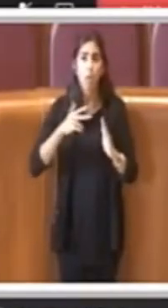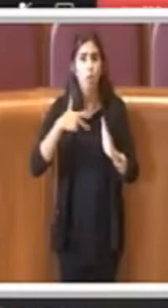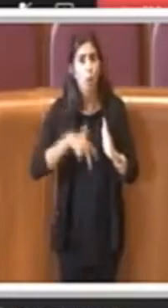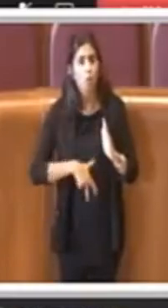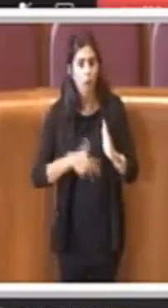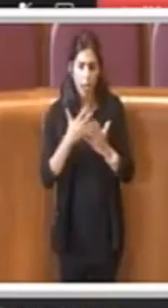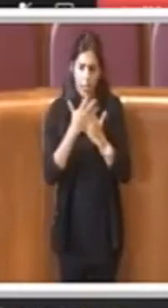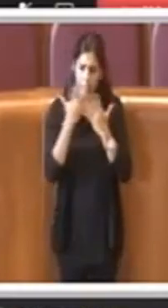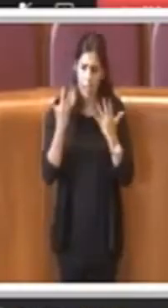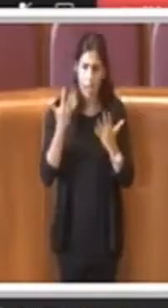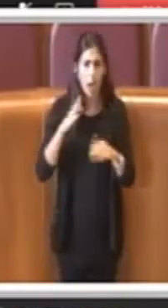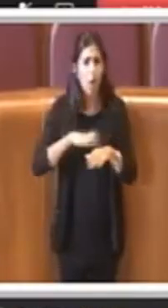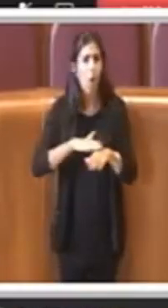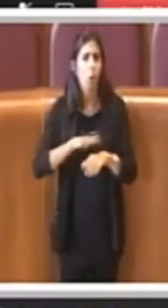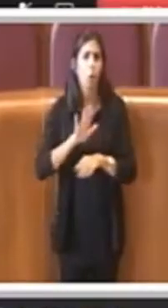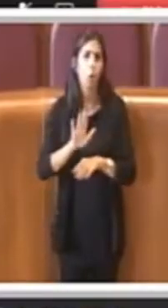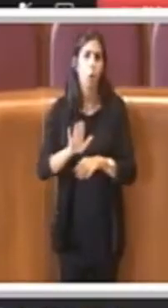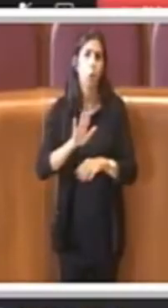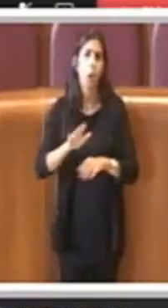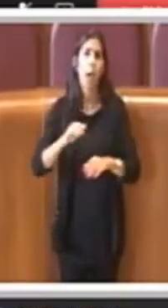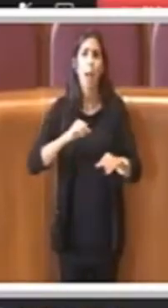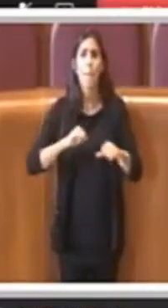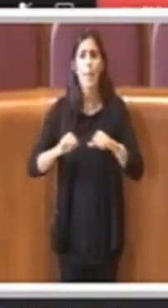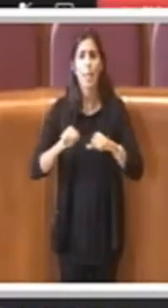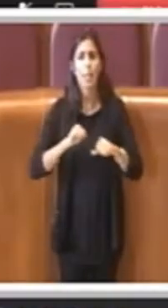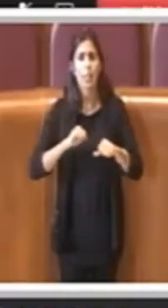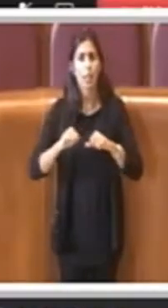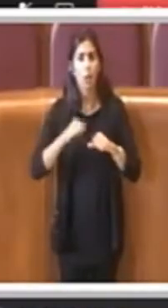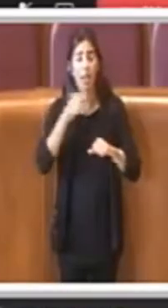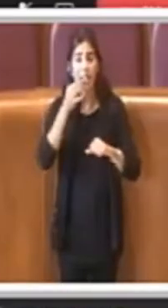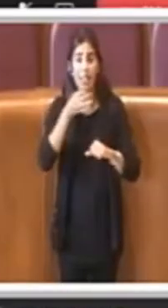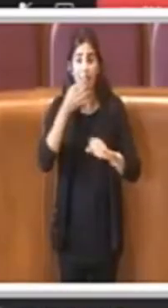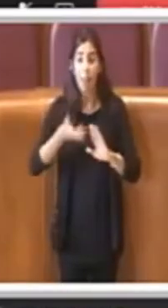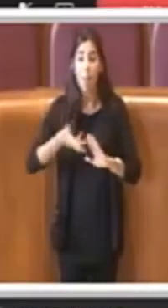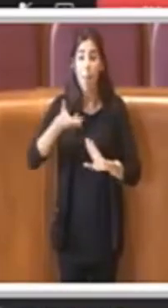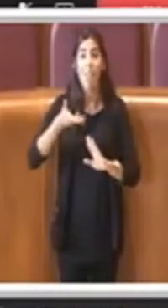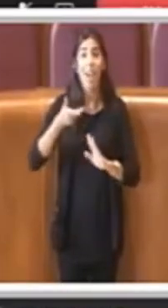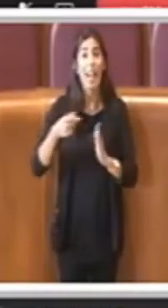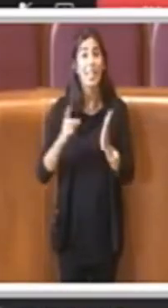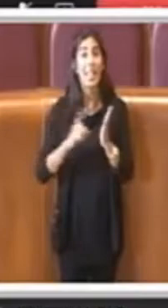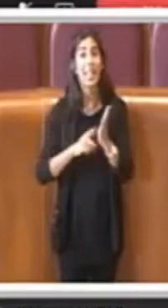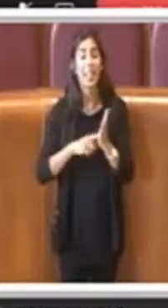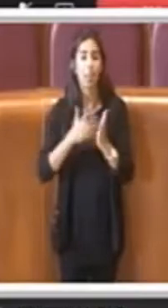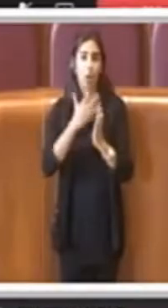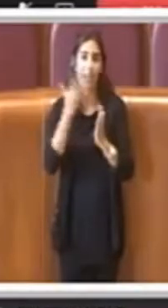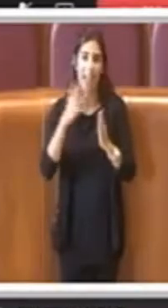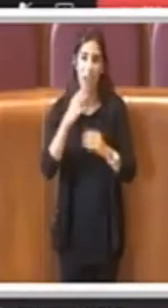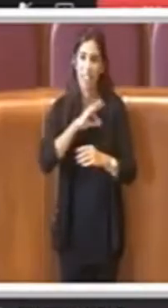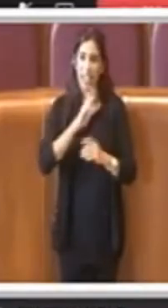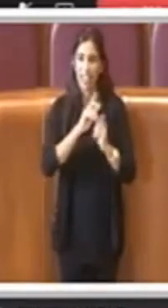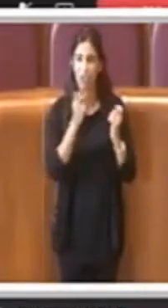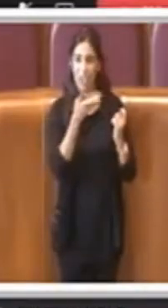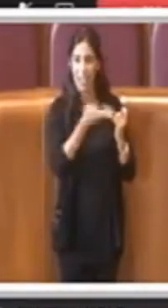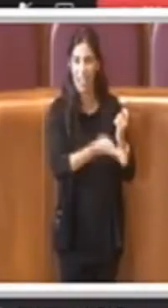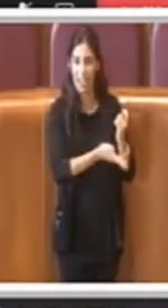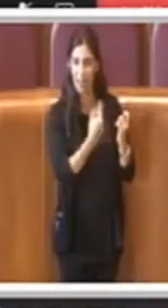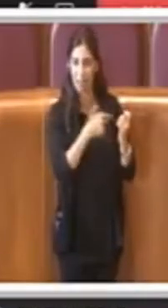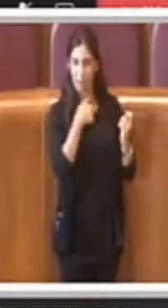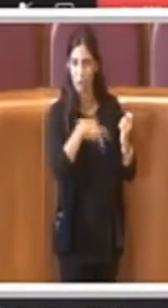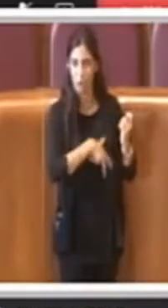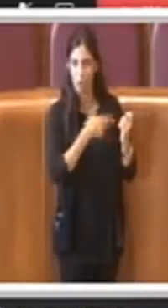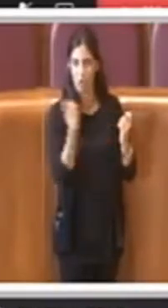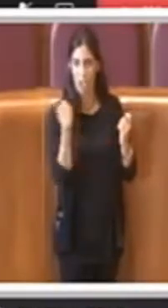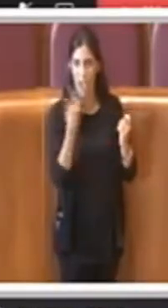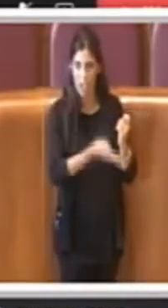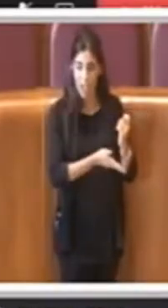dell'amministrazione, quindi la prevalenza di un diritto che in questo caso è ovviamente di interesse generale, è quello sociale,